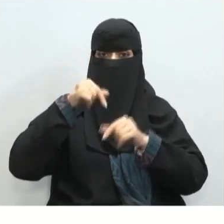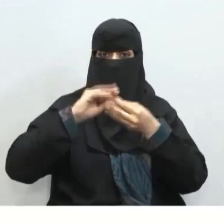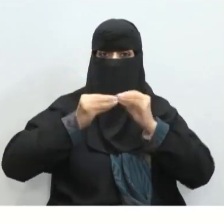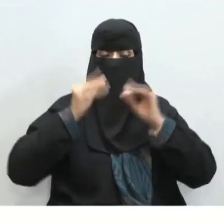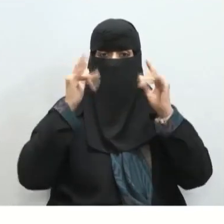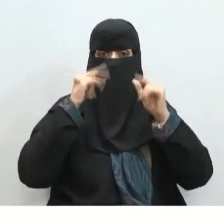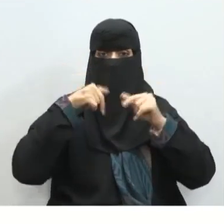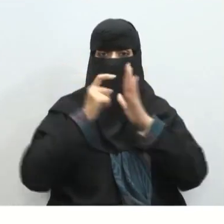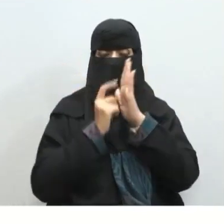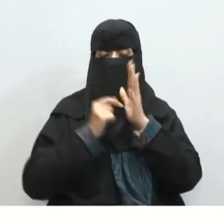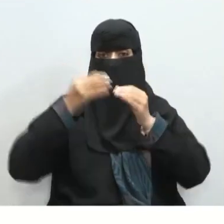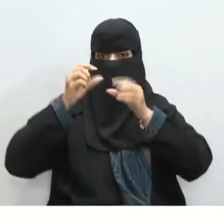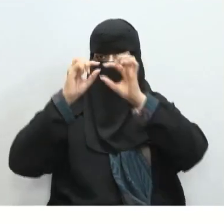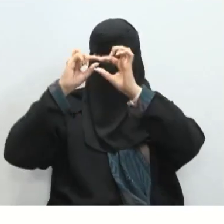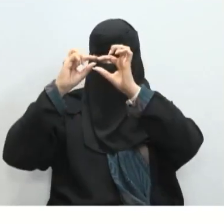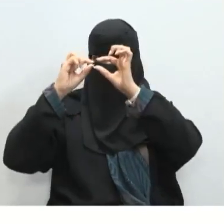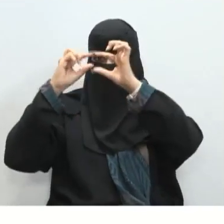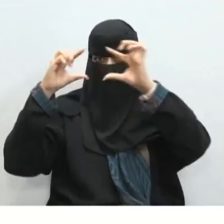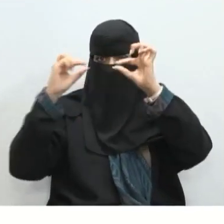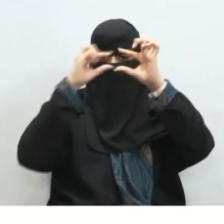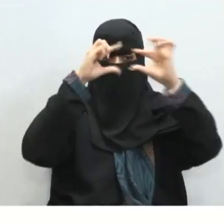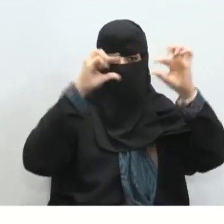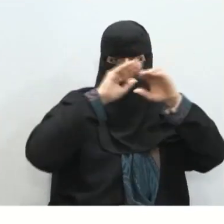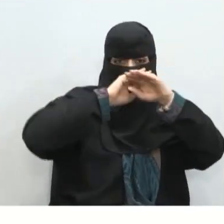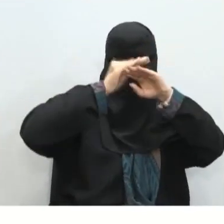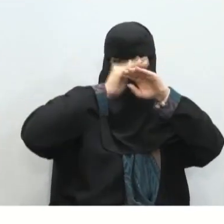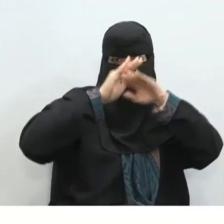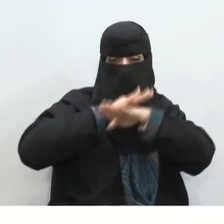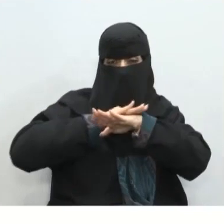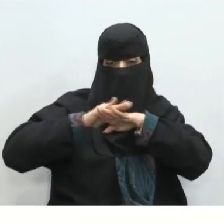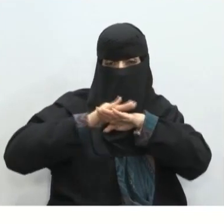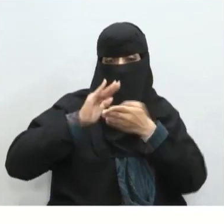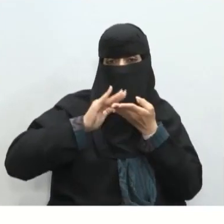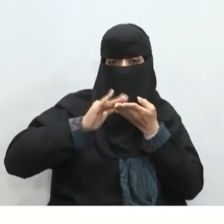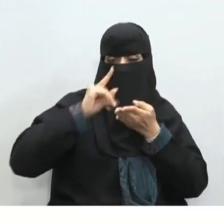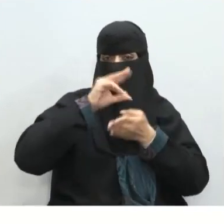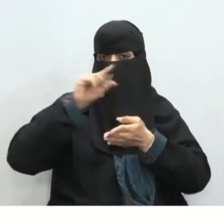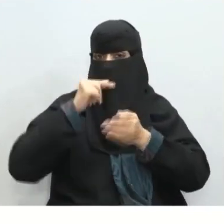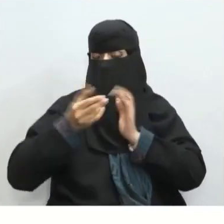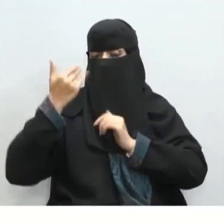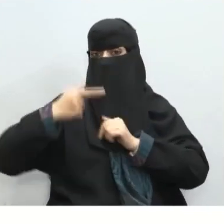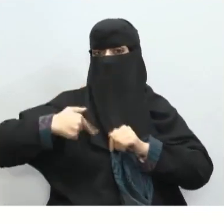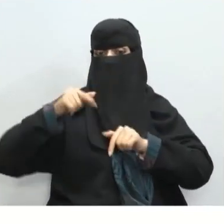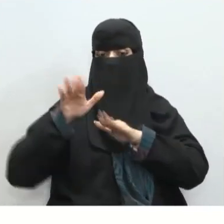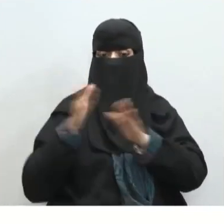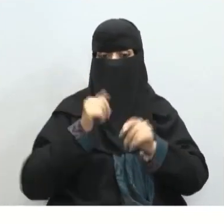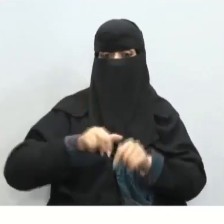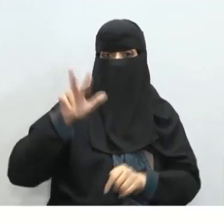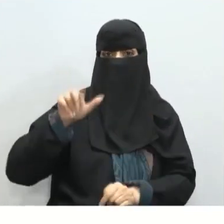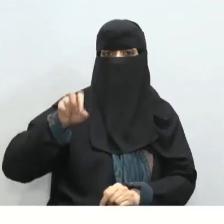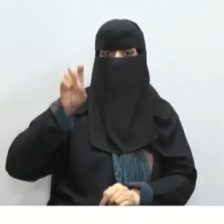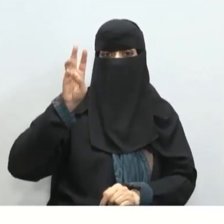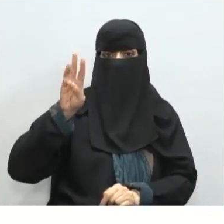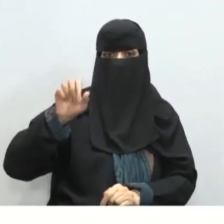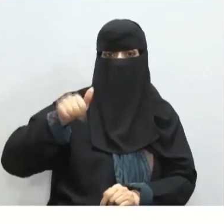المنظم في صوره اكياس او عفوا اكياس غشائيه مسطحه مثل ما تعلمنا سويا اسميناها الثيل